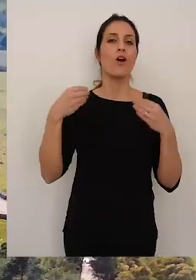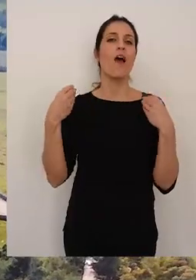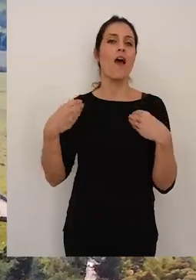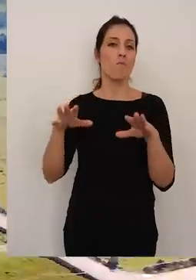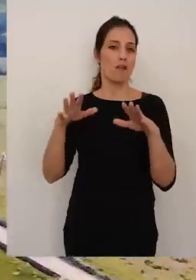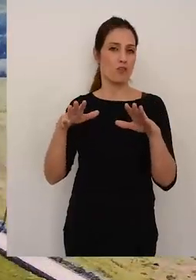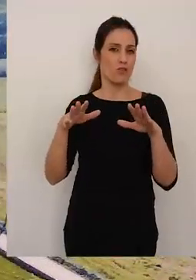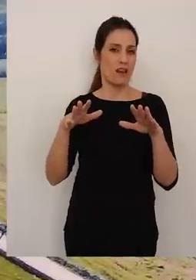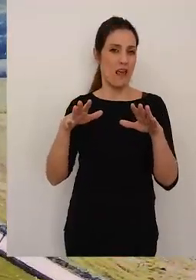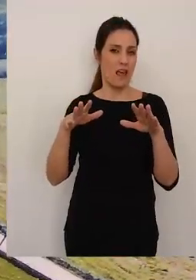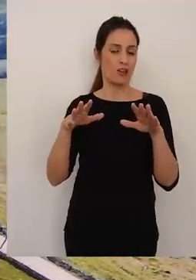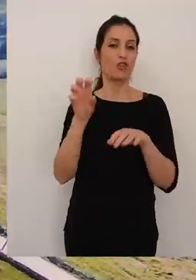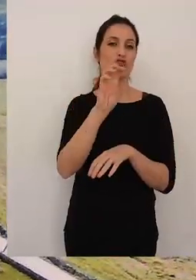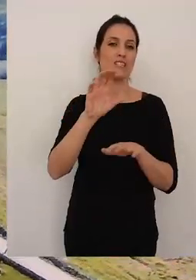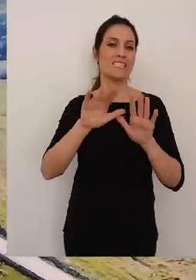secolo.